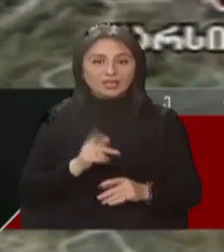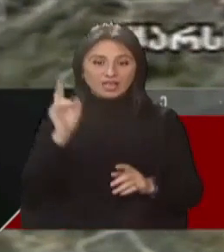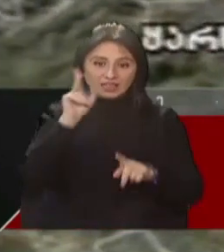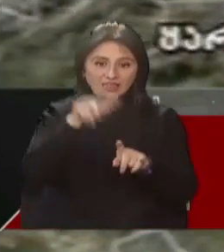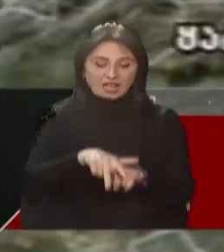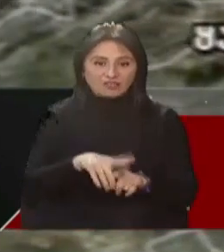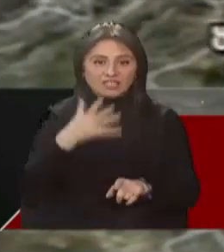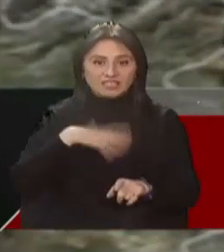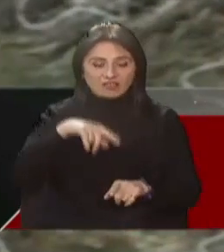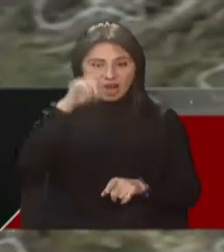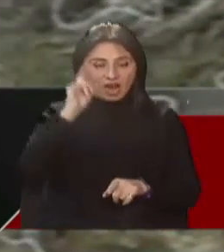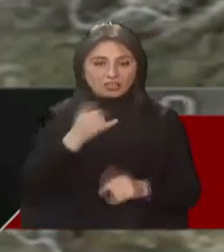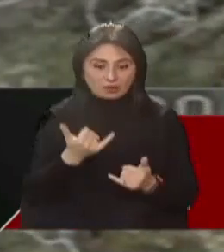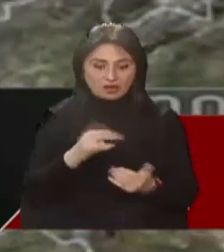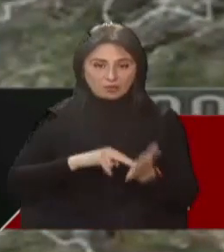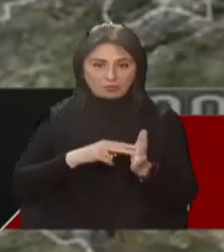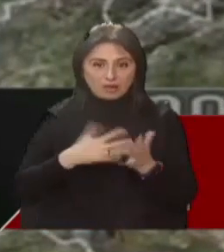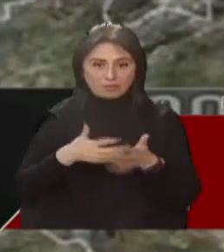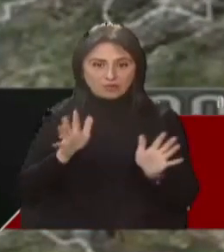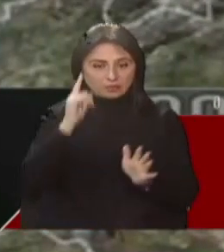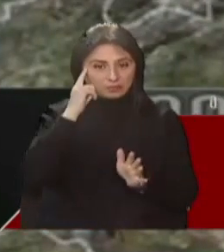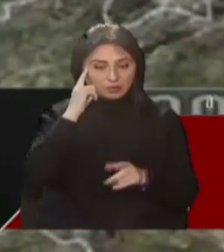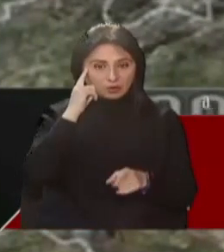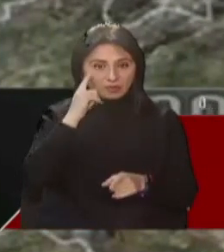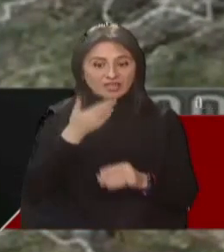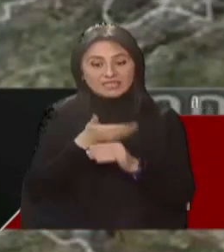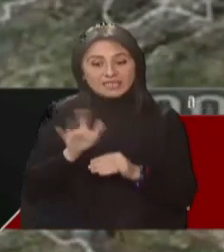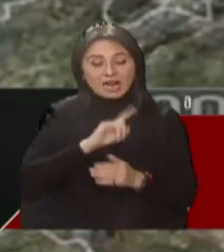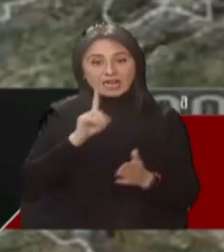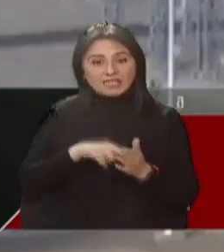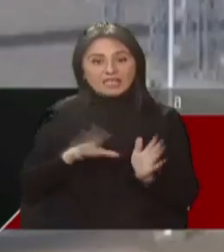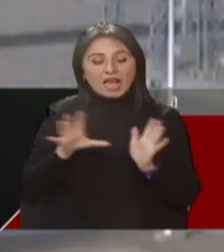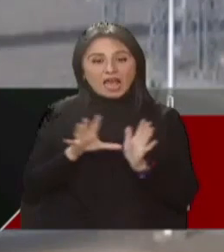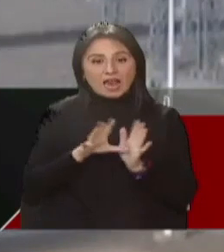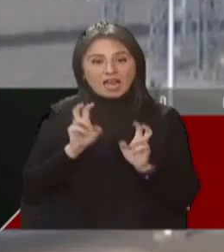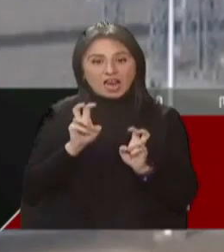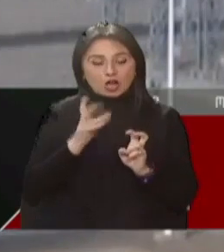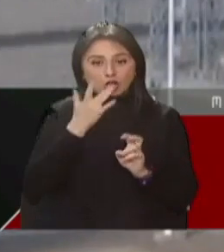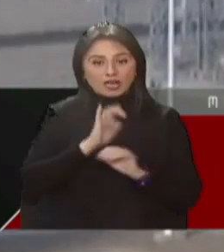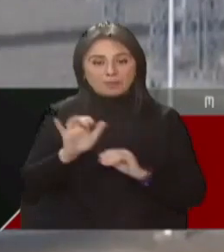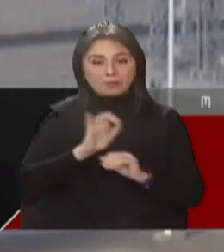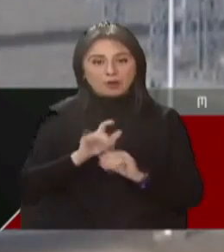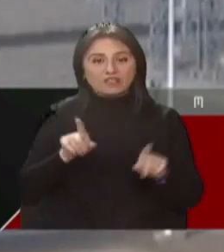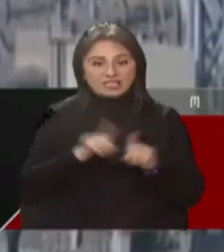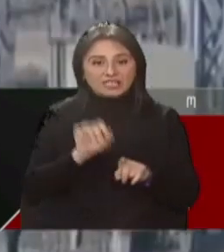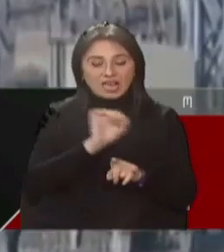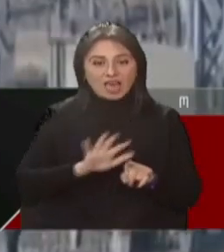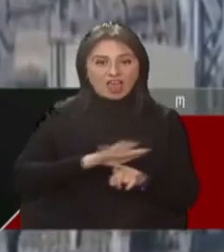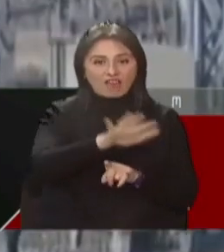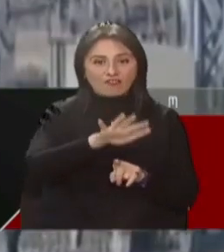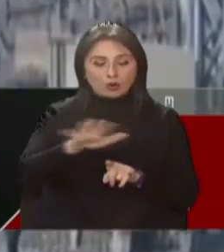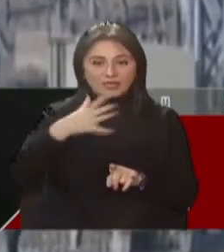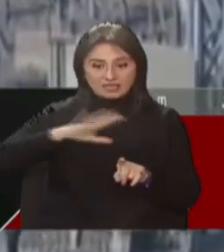დატვირთვაზეც საქართველო და აზერბაიჯანი ახლა უფრო მეტად ფიქრობენ. ცალკე საკითხია ელექტროენერგიის იმპორტი, ისევ ევროპაში,